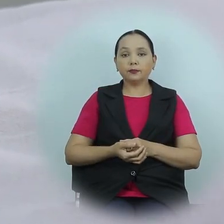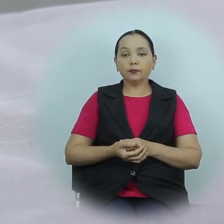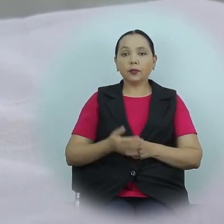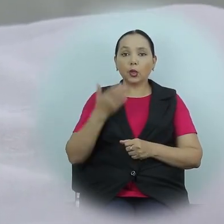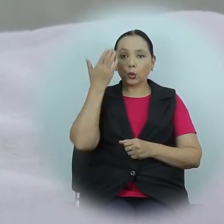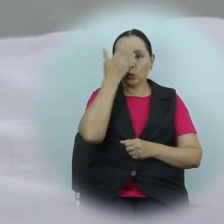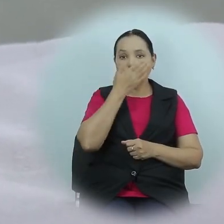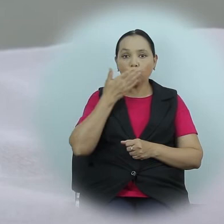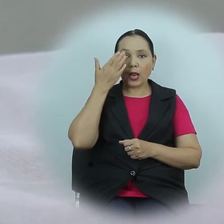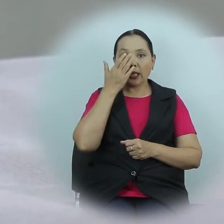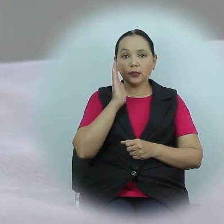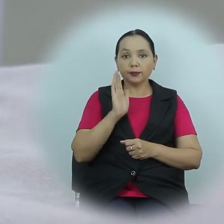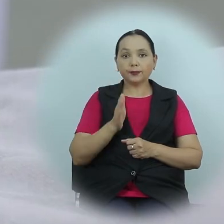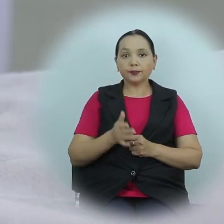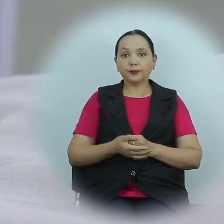yuviladi.